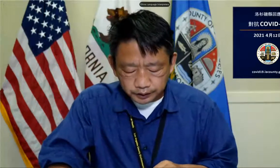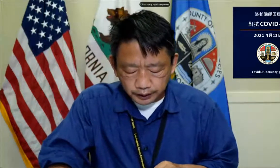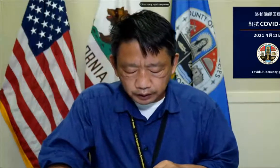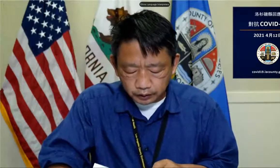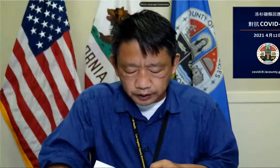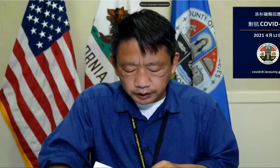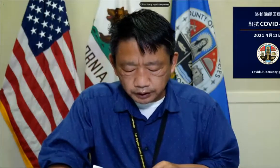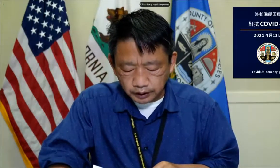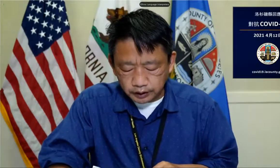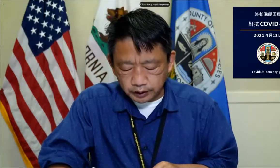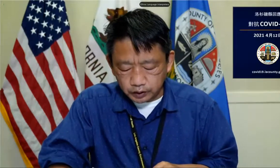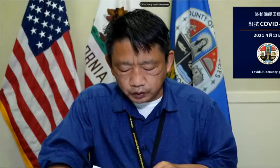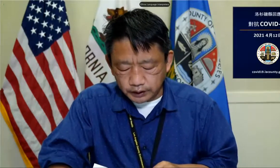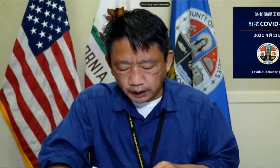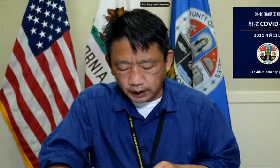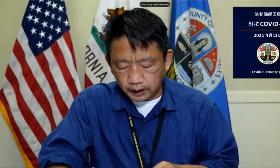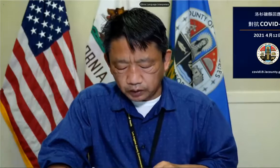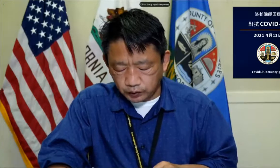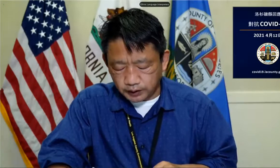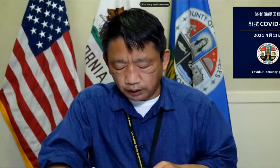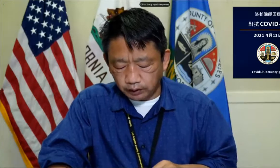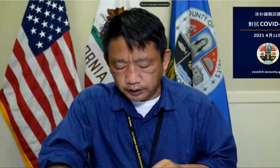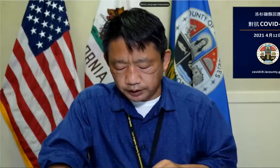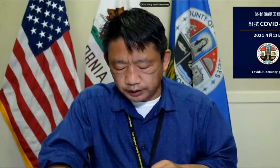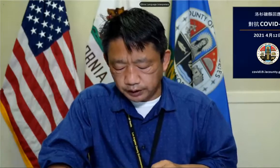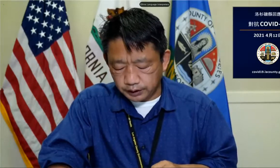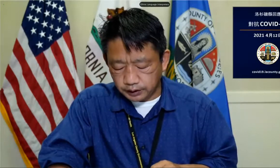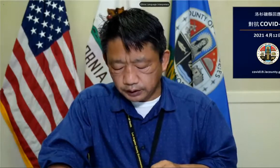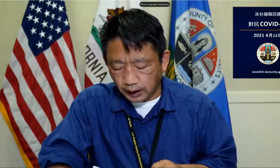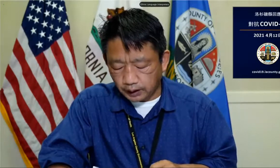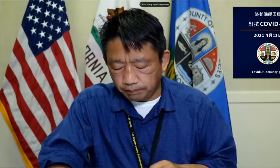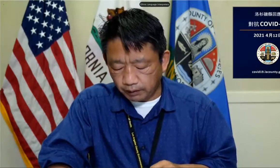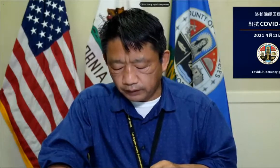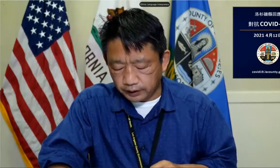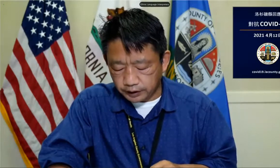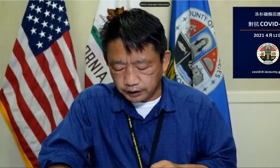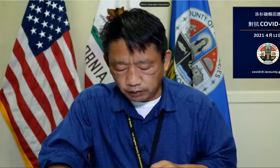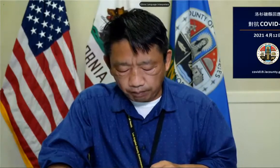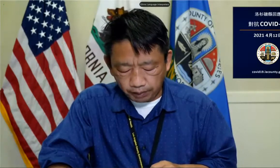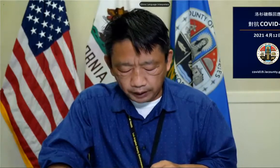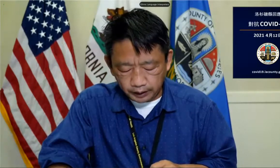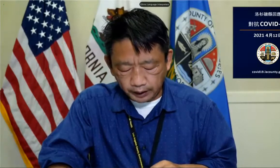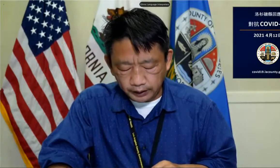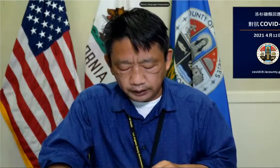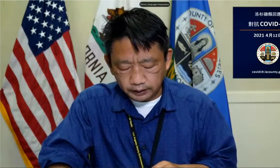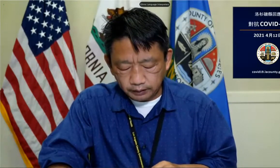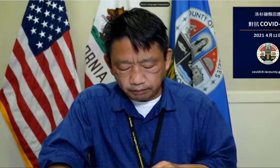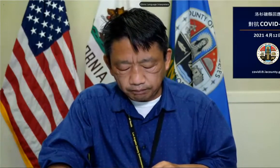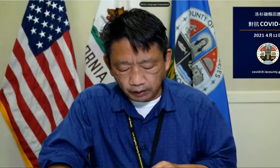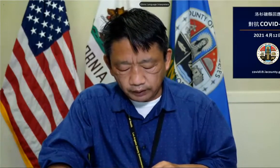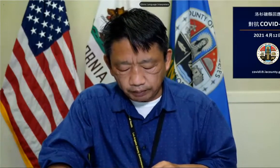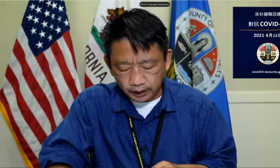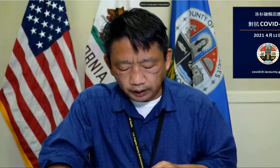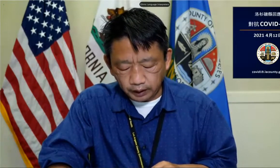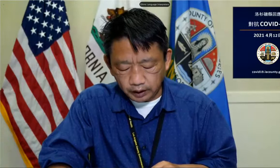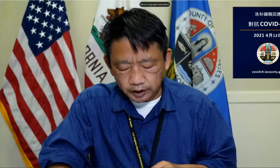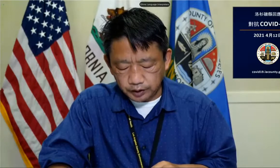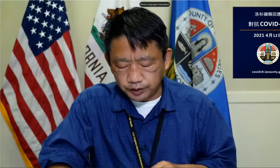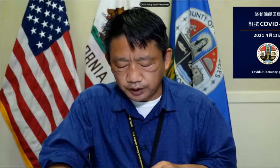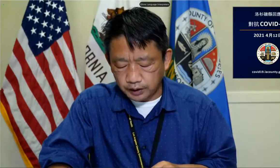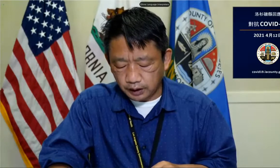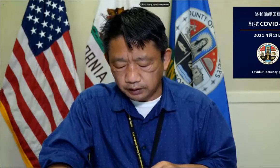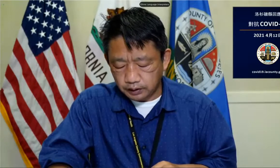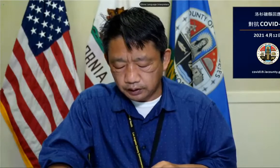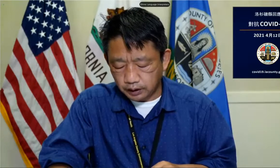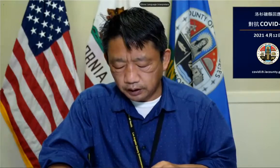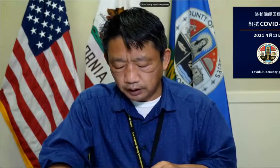自去年冬季疫情最糟糕的时期，大量爆发的新冠病例以来，爆发的病例已急